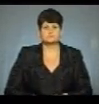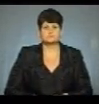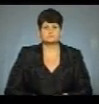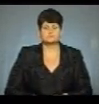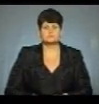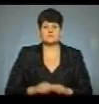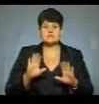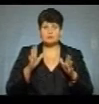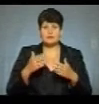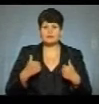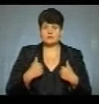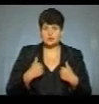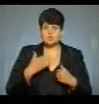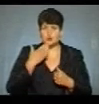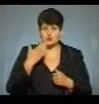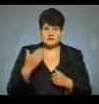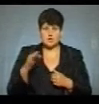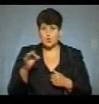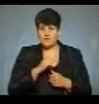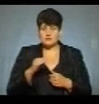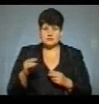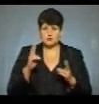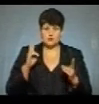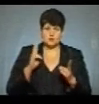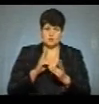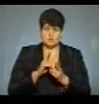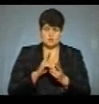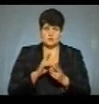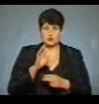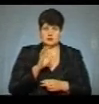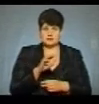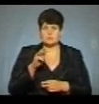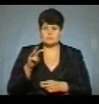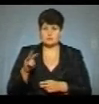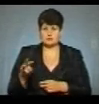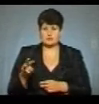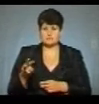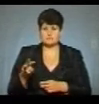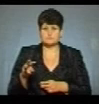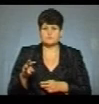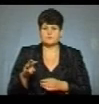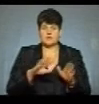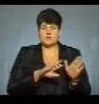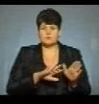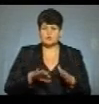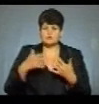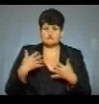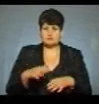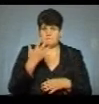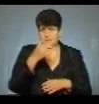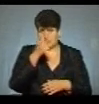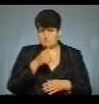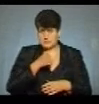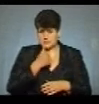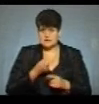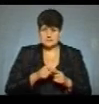З моменту нашої останньої офіційної зустрічі з Олександром Миколайовичем пройшло вже 5 місяців.